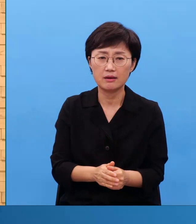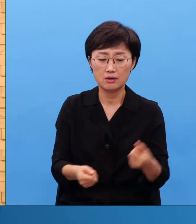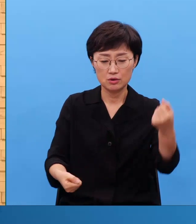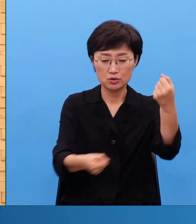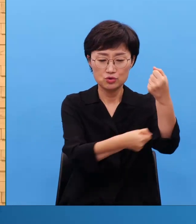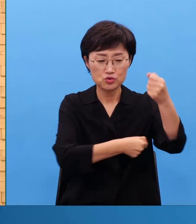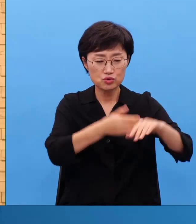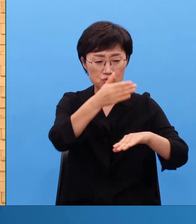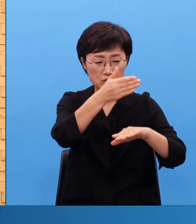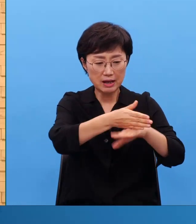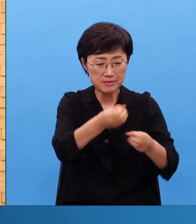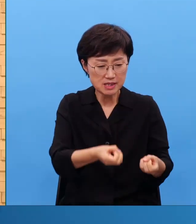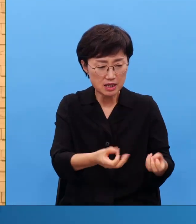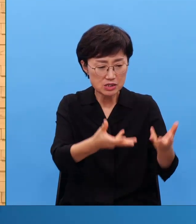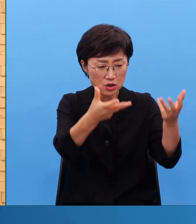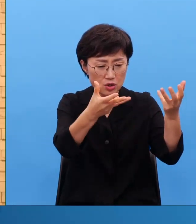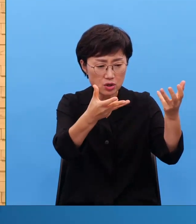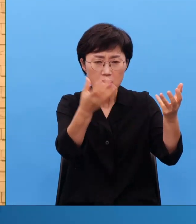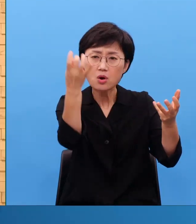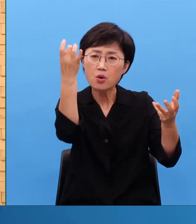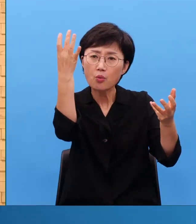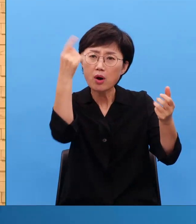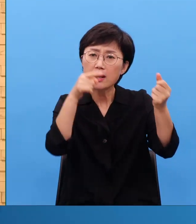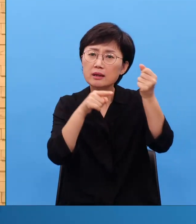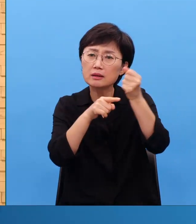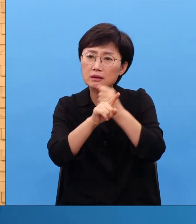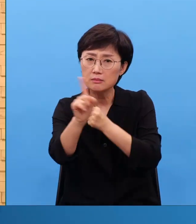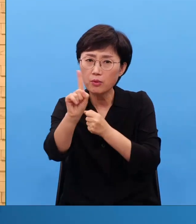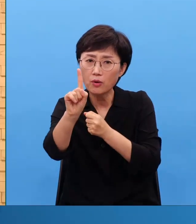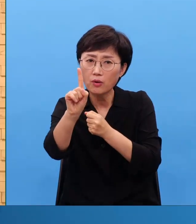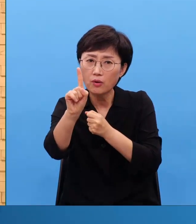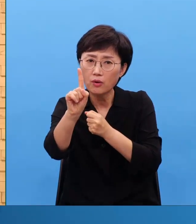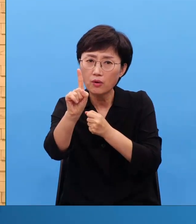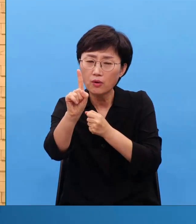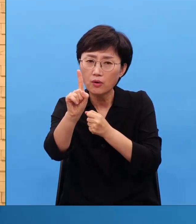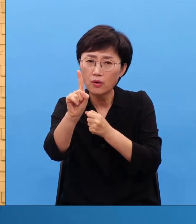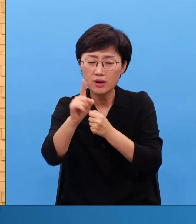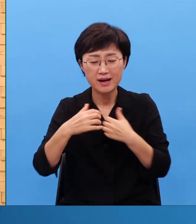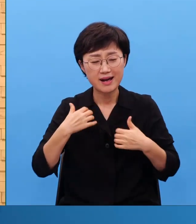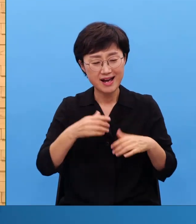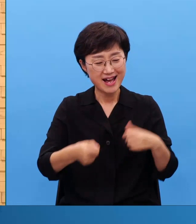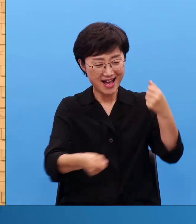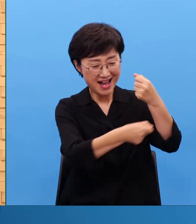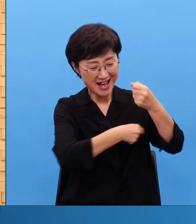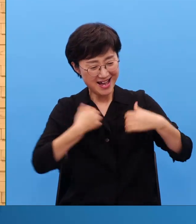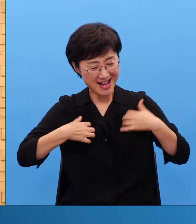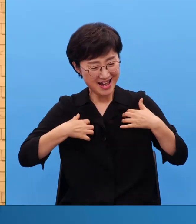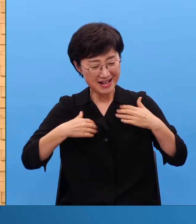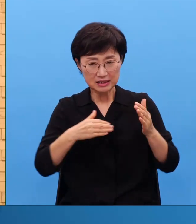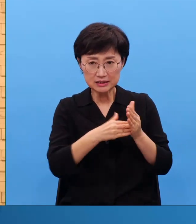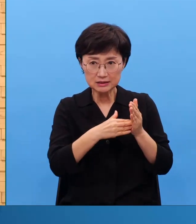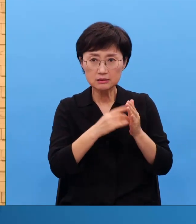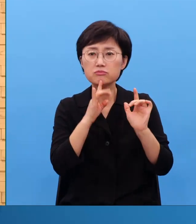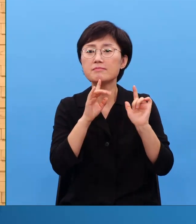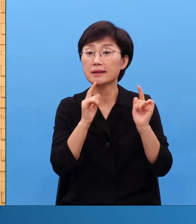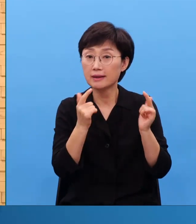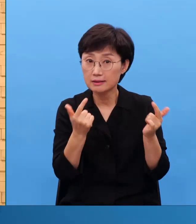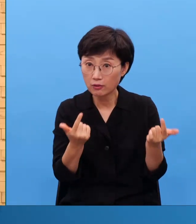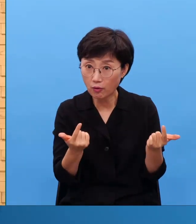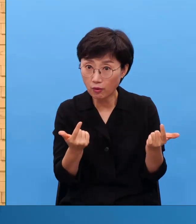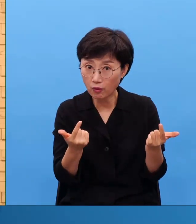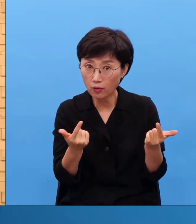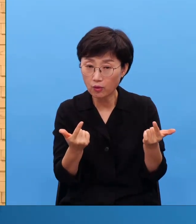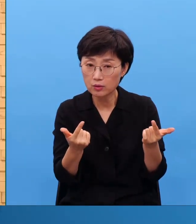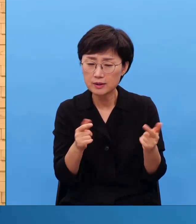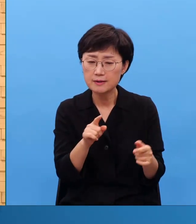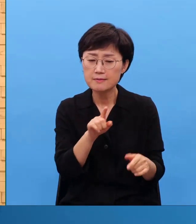추수감사절은 그런 뜻이 아닙니다. However, Thanksgiving does not hold that meaning. 그런 절기도 있지만 진짜 것은